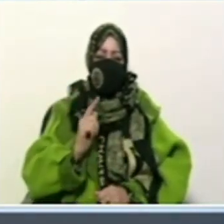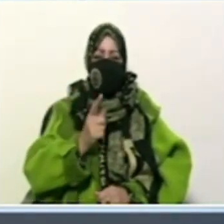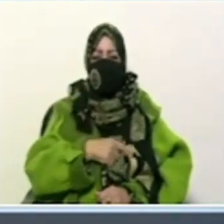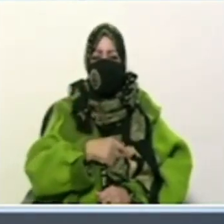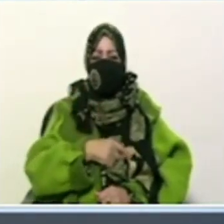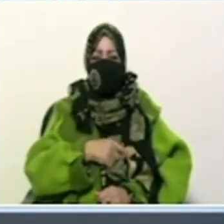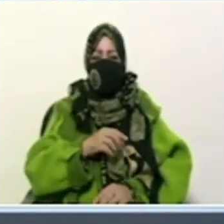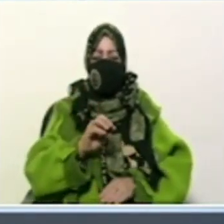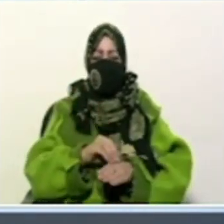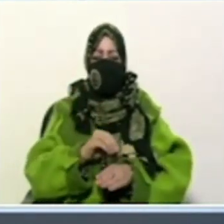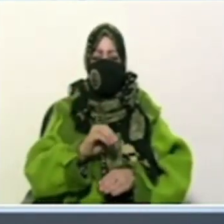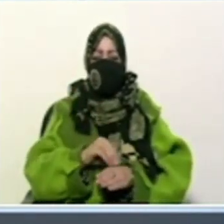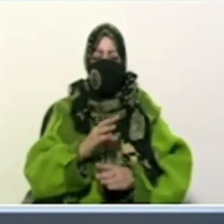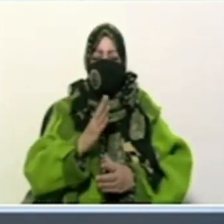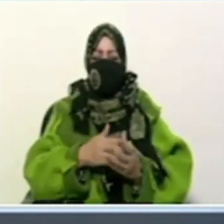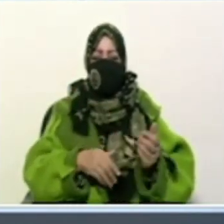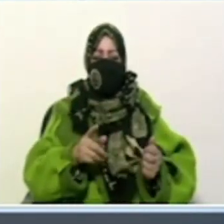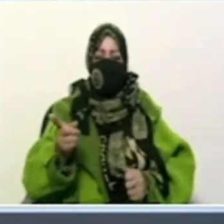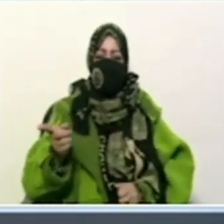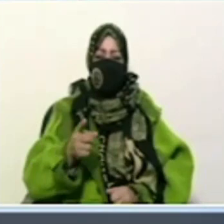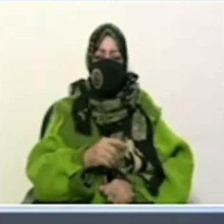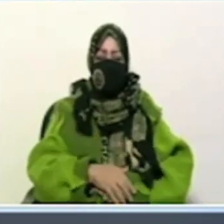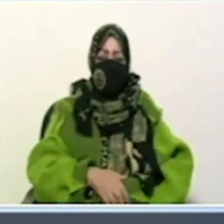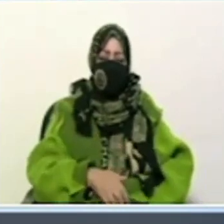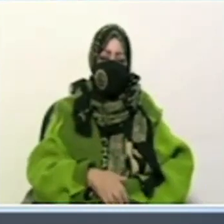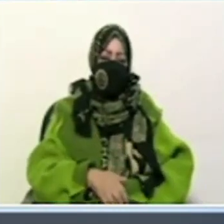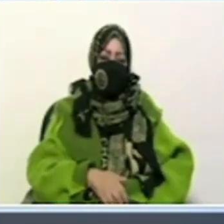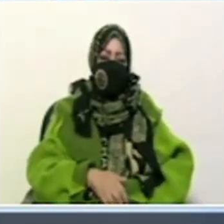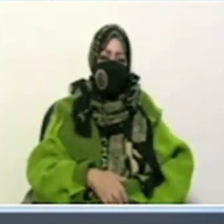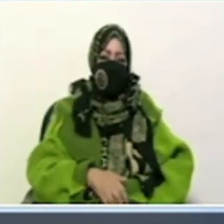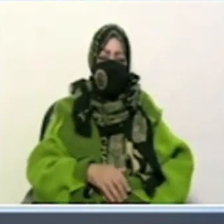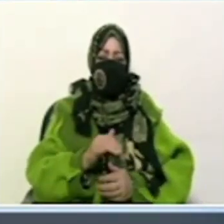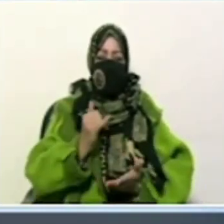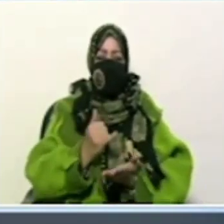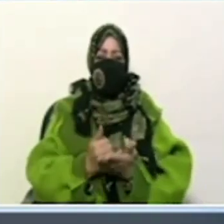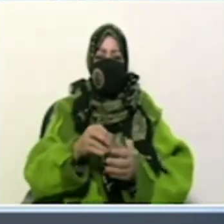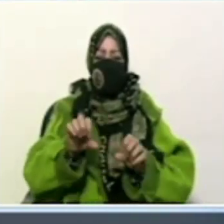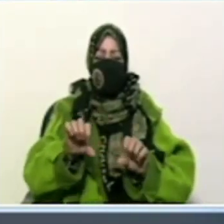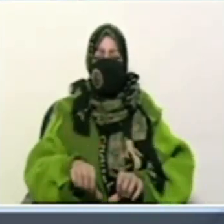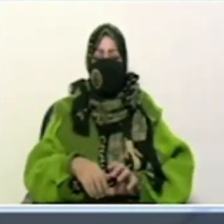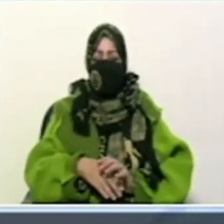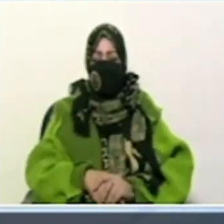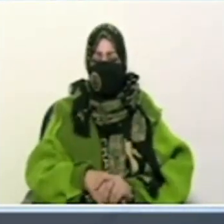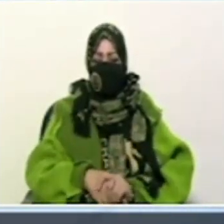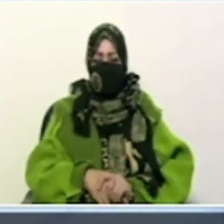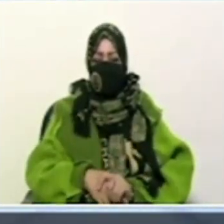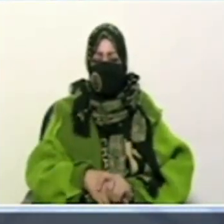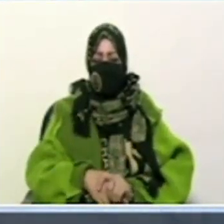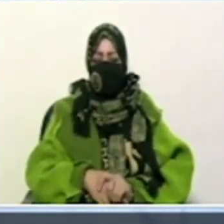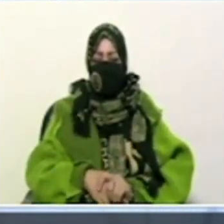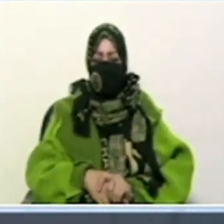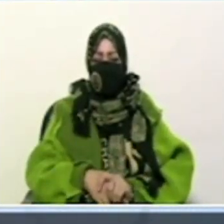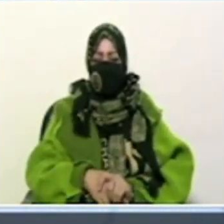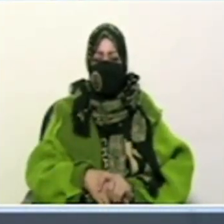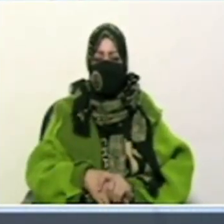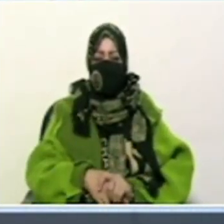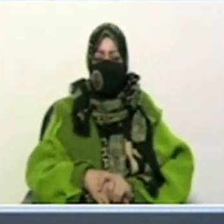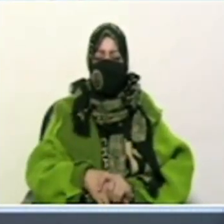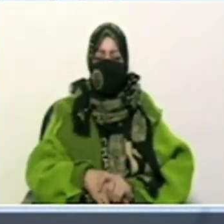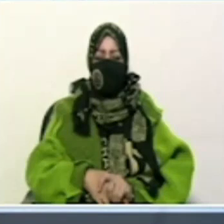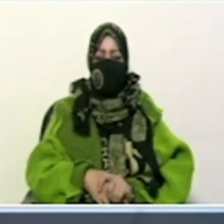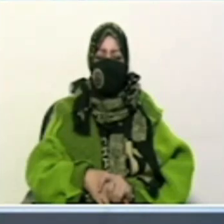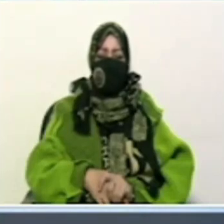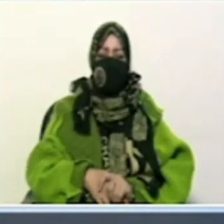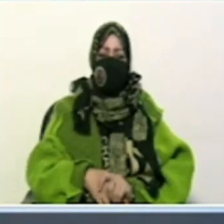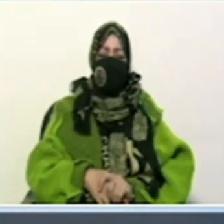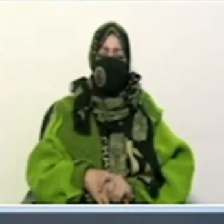يعني والدك لا يصح أن يوصي لك حسب لم تبين لسؤالك إلا من هذا الوجه. يعني إذا كان الأمر كذلك، إذا كانت